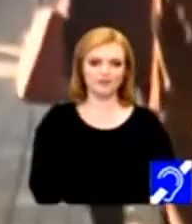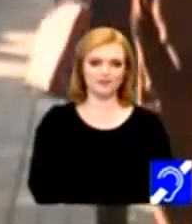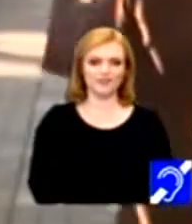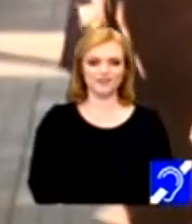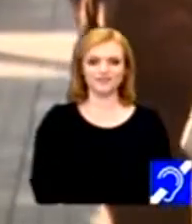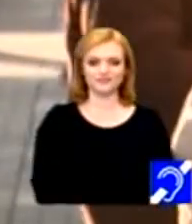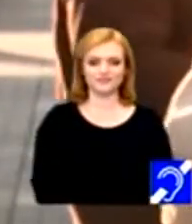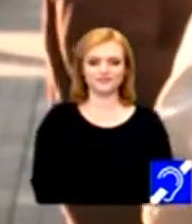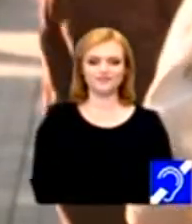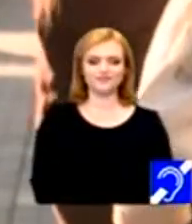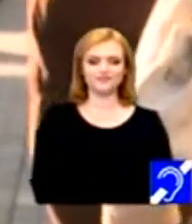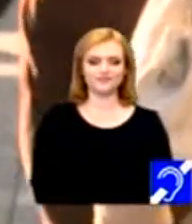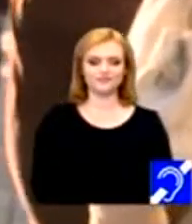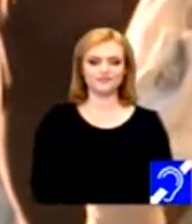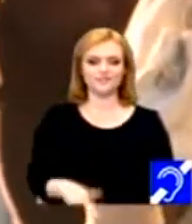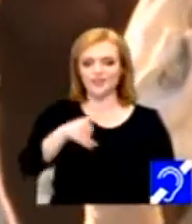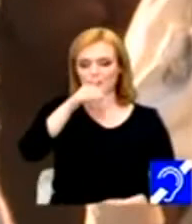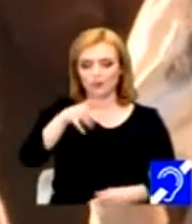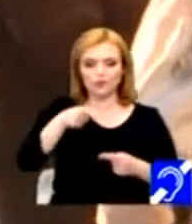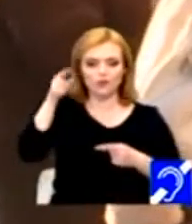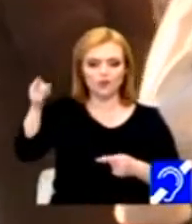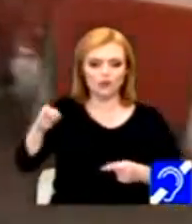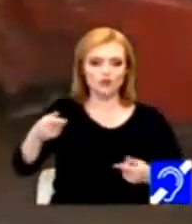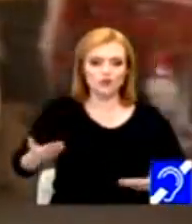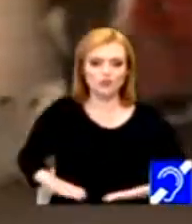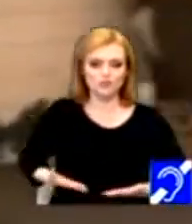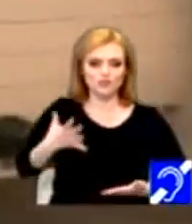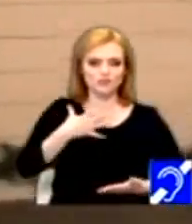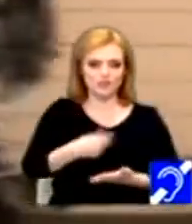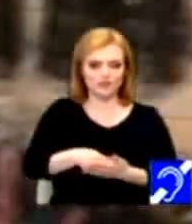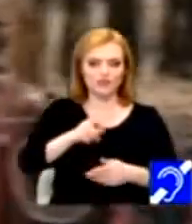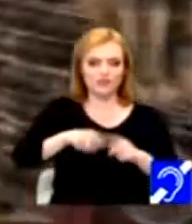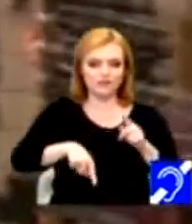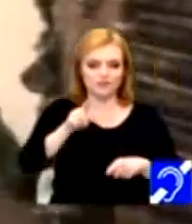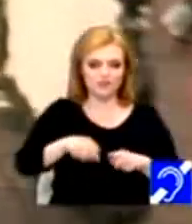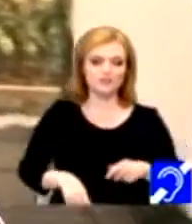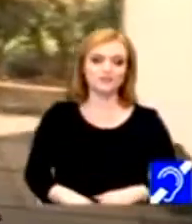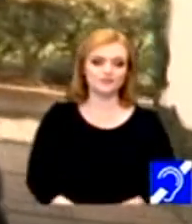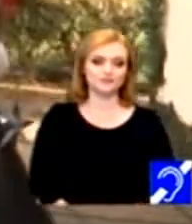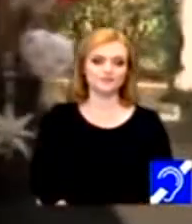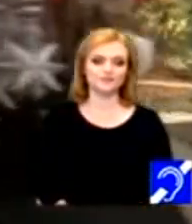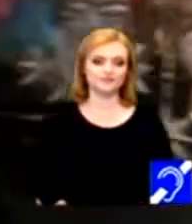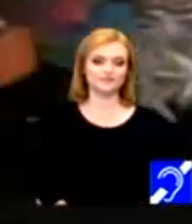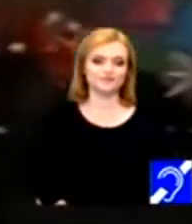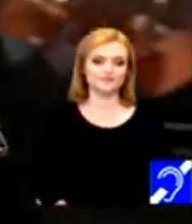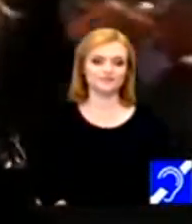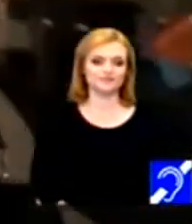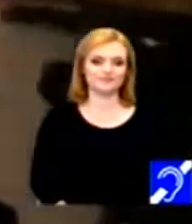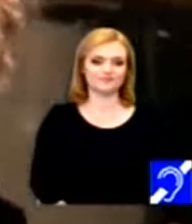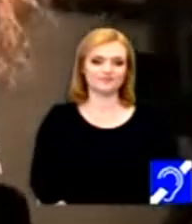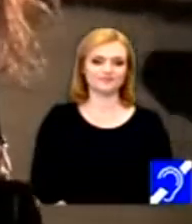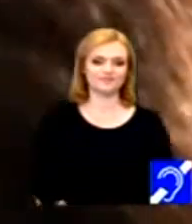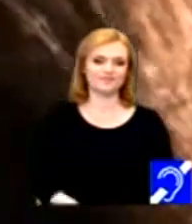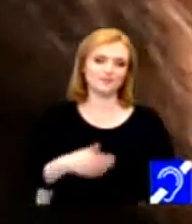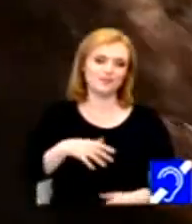trăiesc departe de familie sau de prietenii mei de aici, pentru că oricât îți oferă străinătatea financiar, parcă